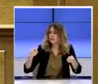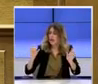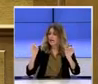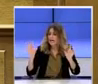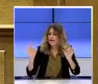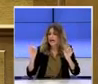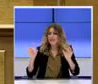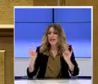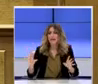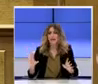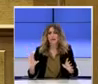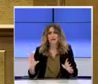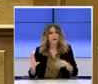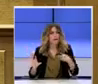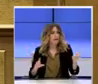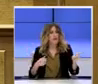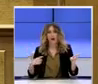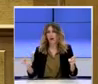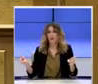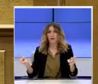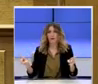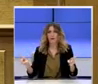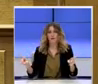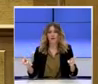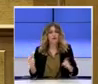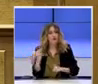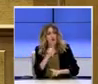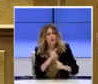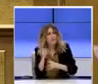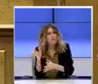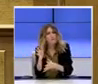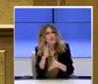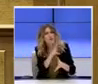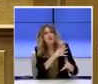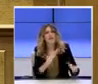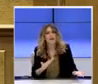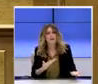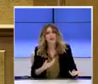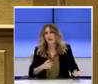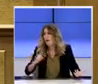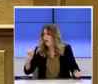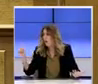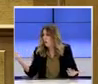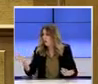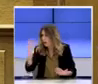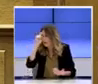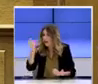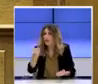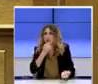κοροϊδεύετε? Γιατί δεν παραδέχεστε τα λάθη που παραδέχονται όλοι?